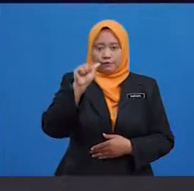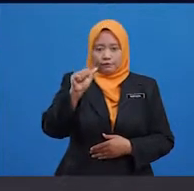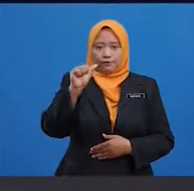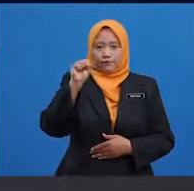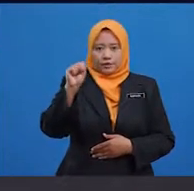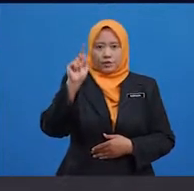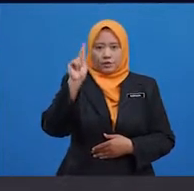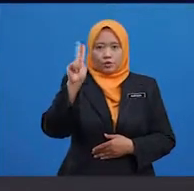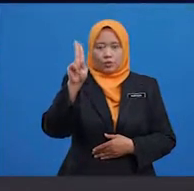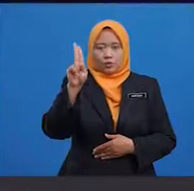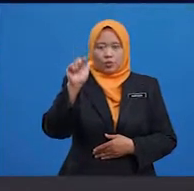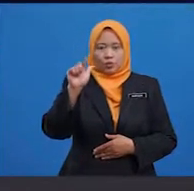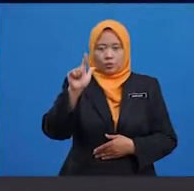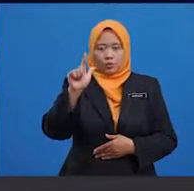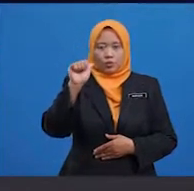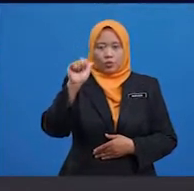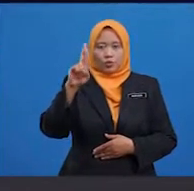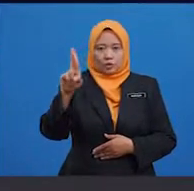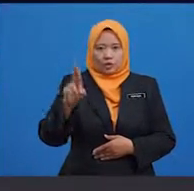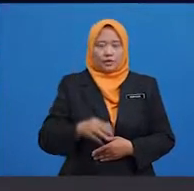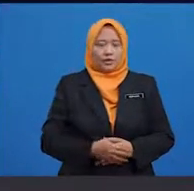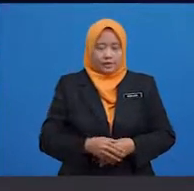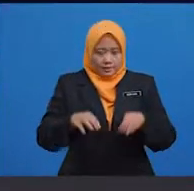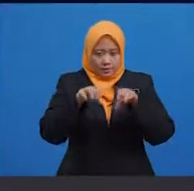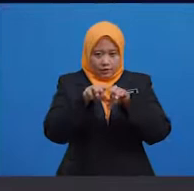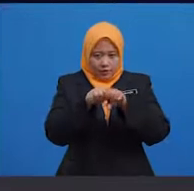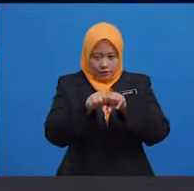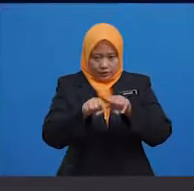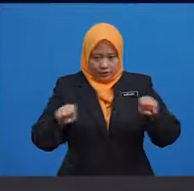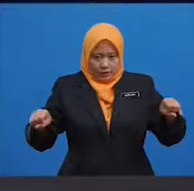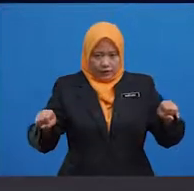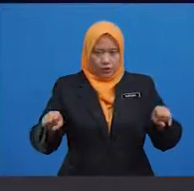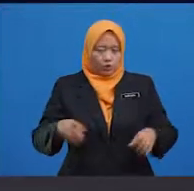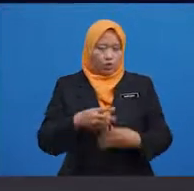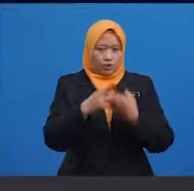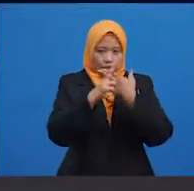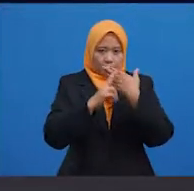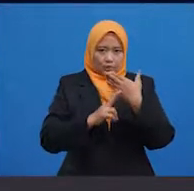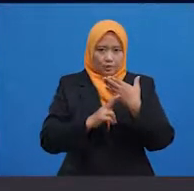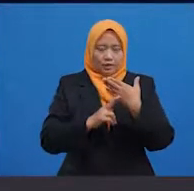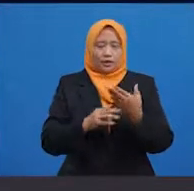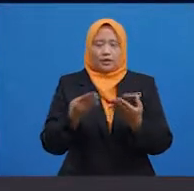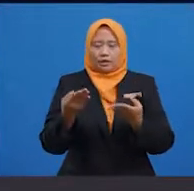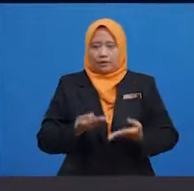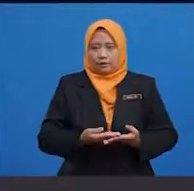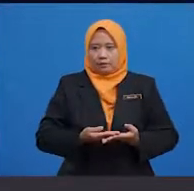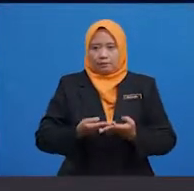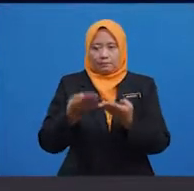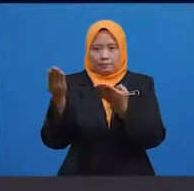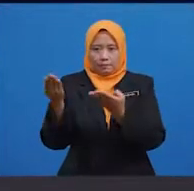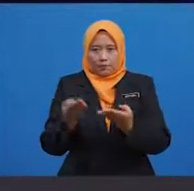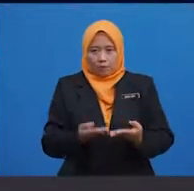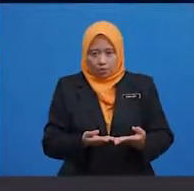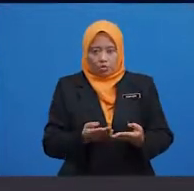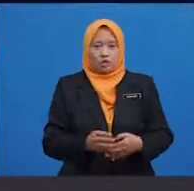darah. Sistem kardiovaskular dikenali sebagai sistem peredaran darah terdiri